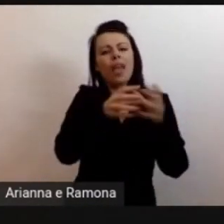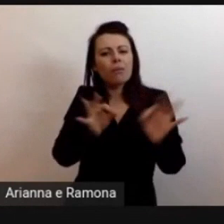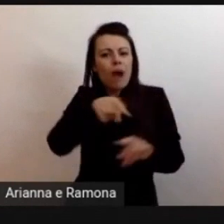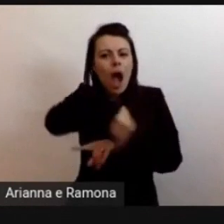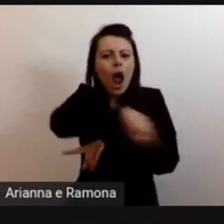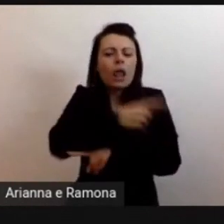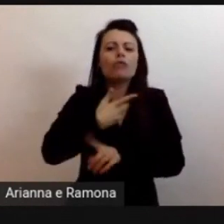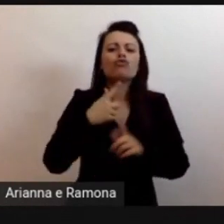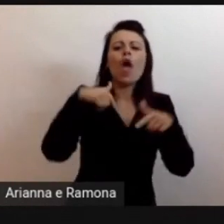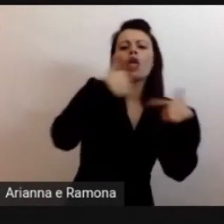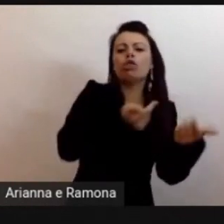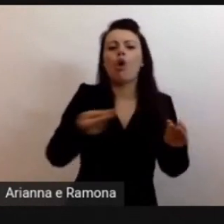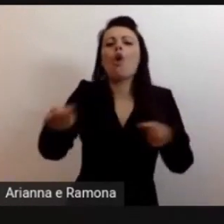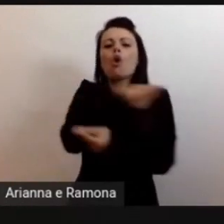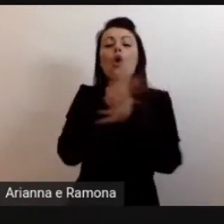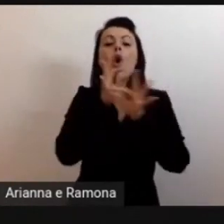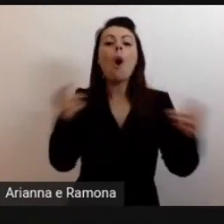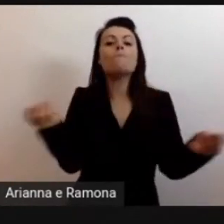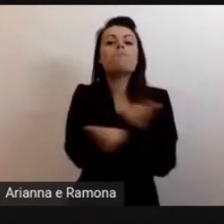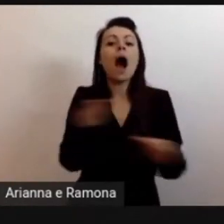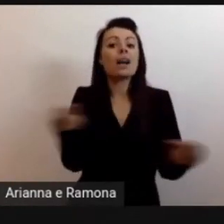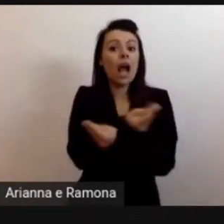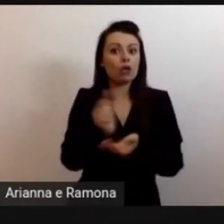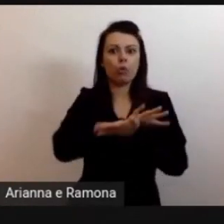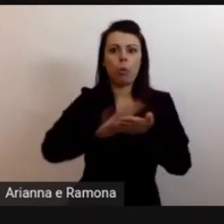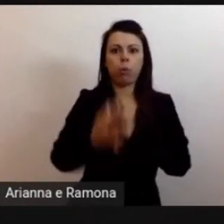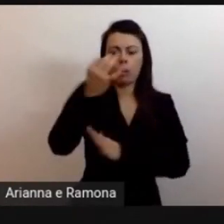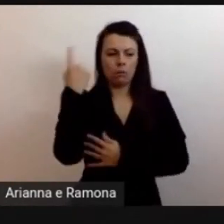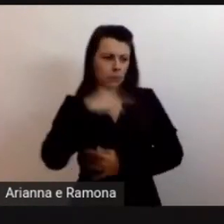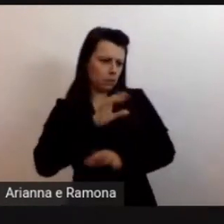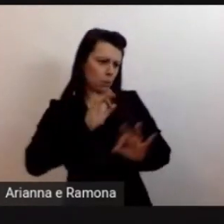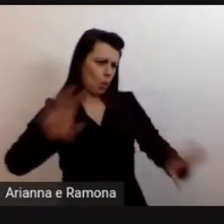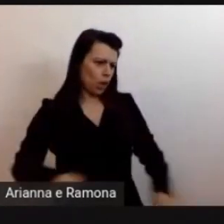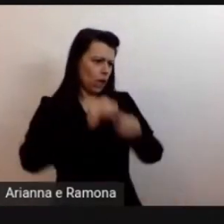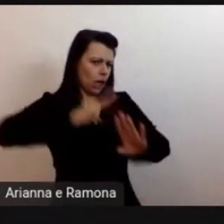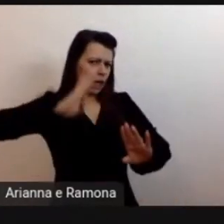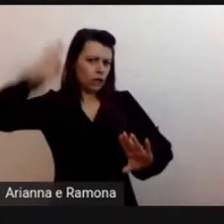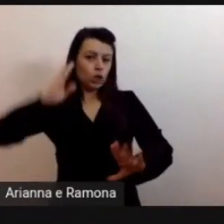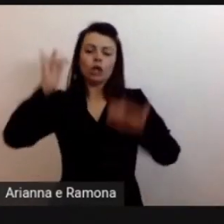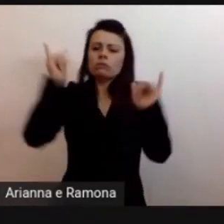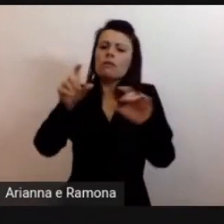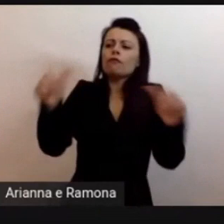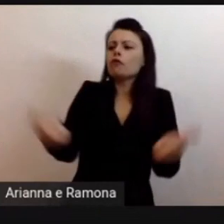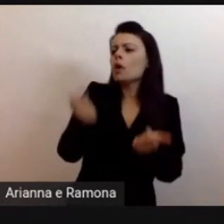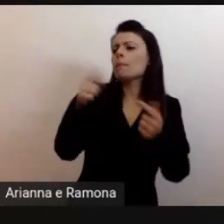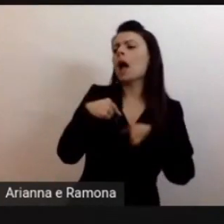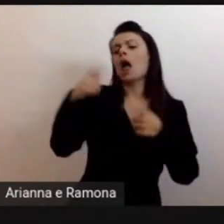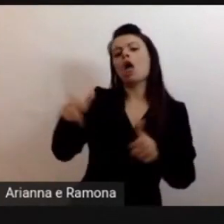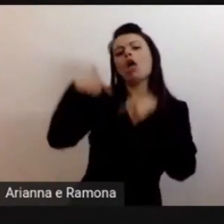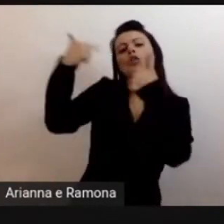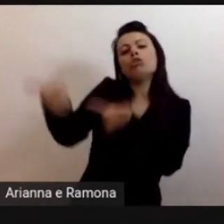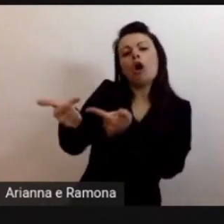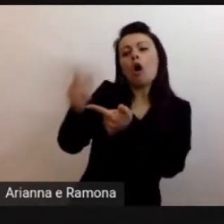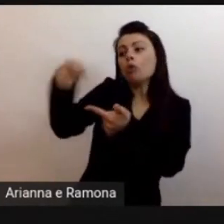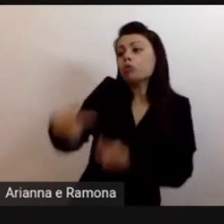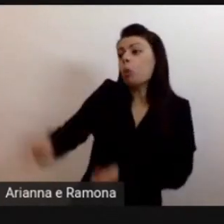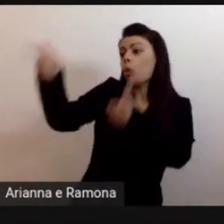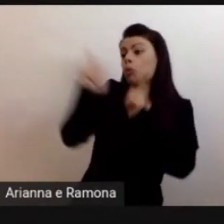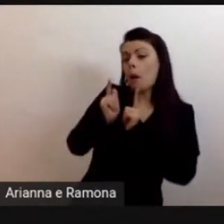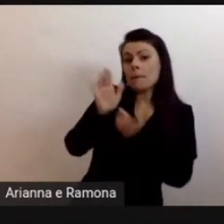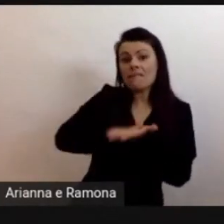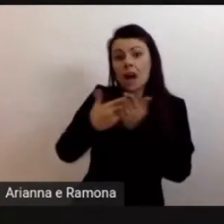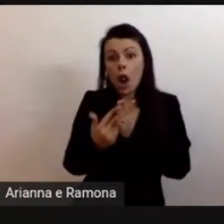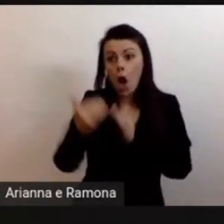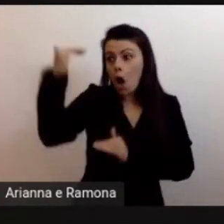così perché il bolide di sissi esatto tu dai qualcosa me e io nella terza stare ma dare se lungo se una volta fede l'ha